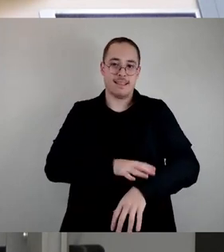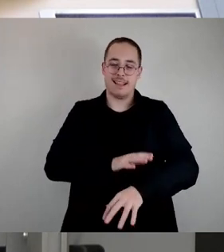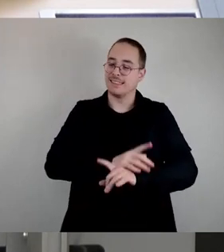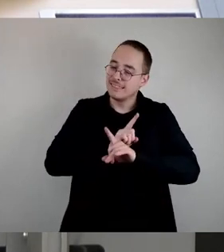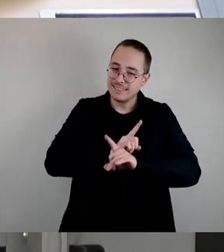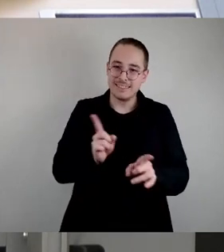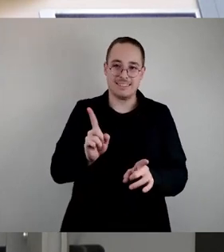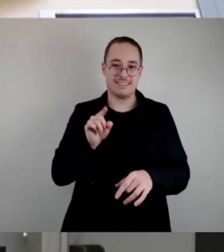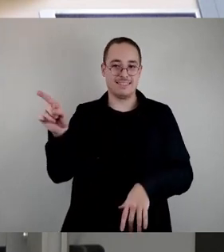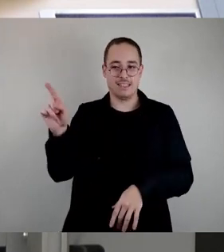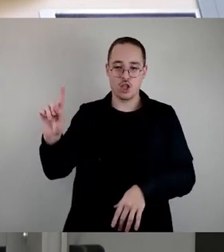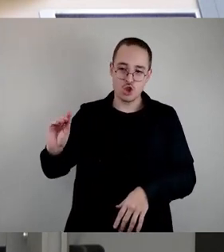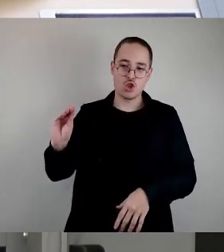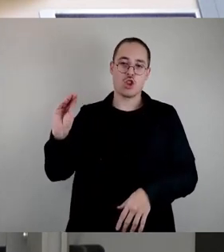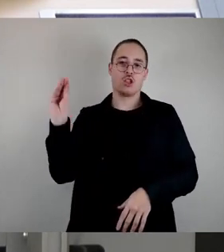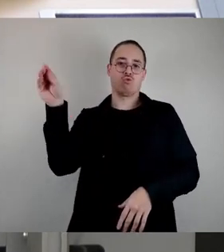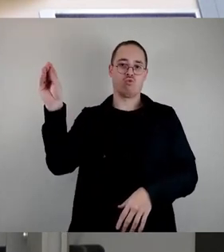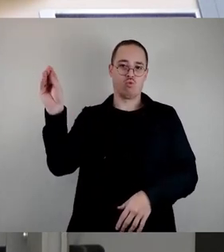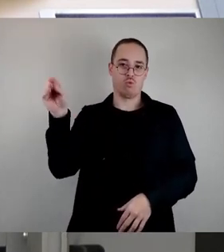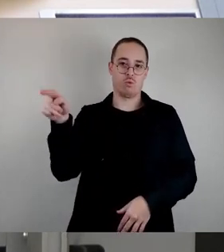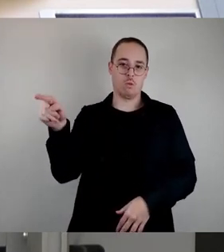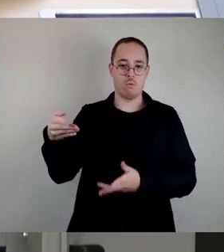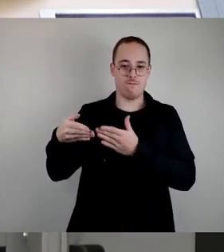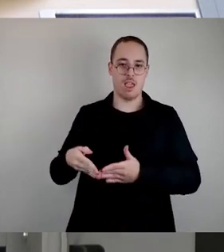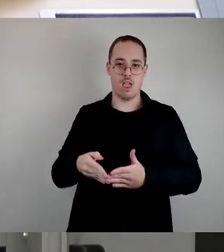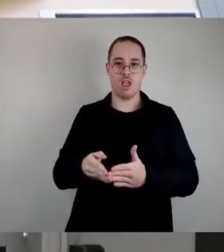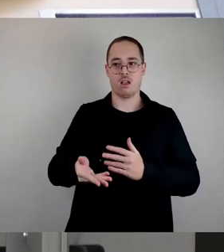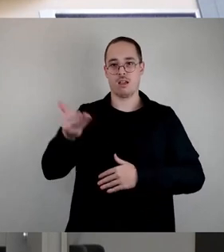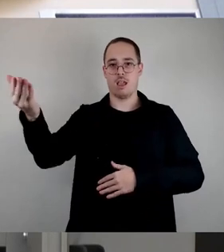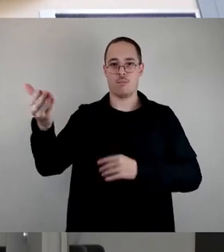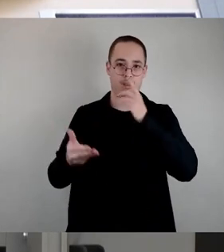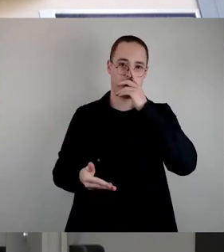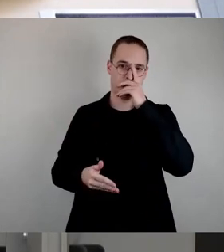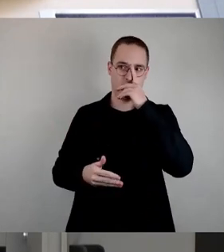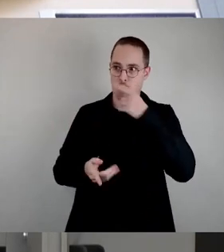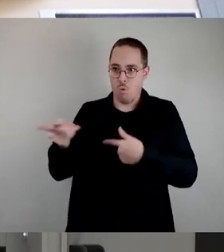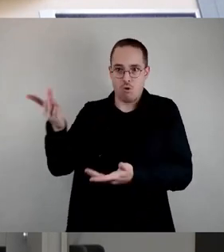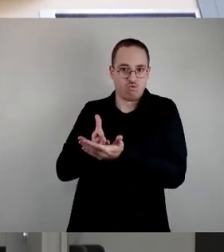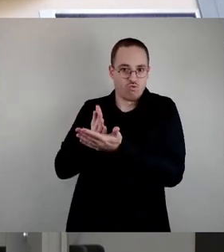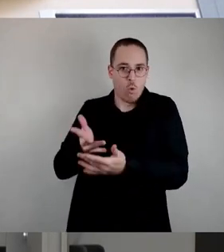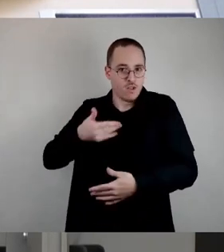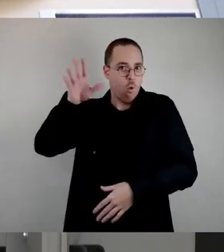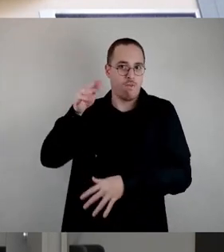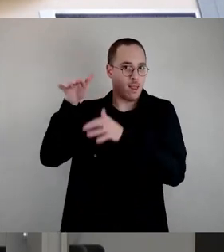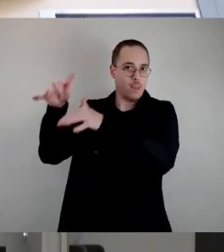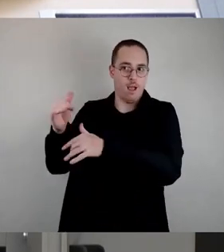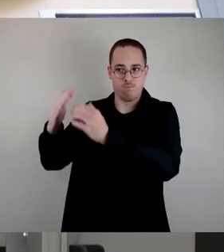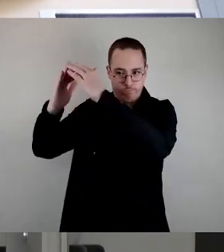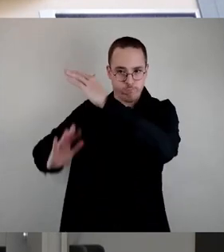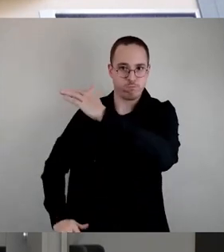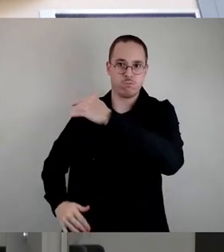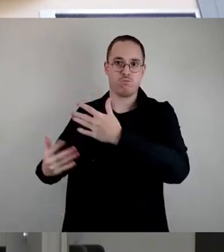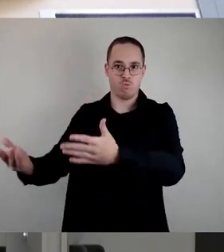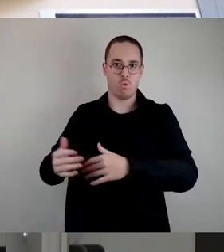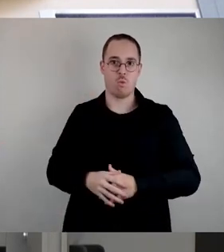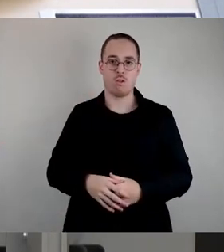Fähre zuzumuten, ohne dass es auch noch Fahrgastgewinn hätte, weil das, die Fähre, die führt